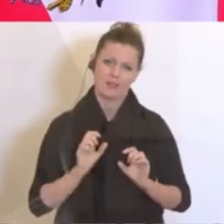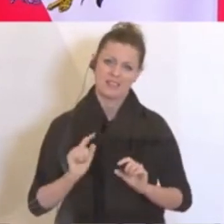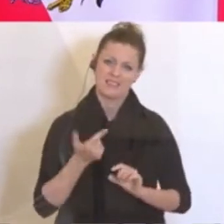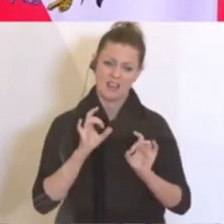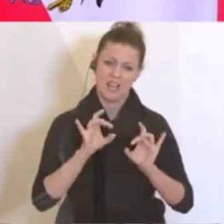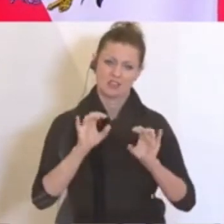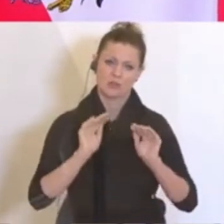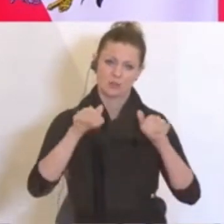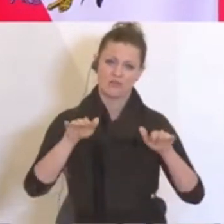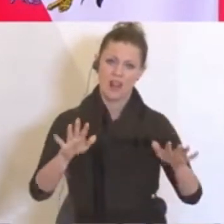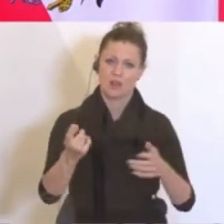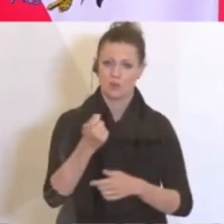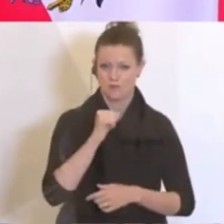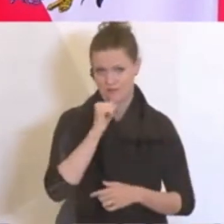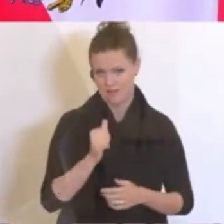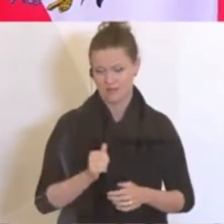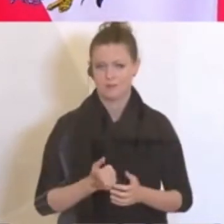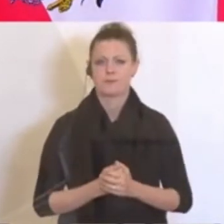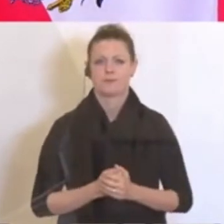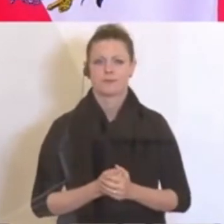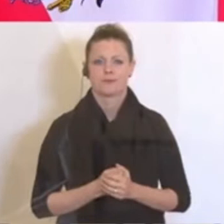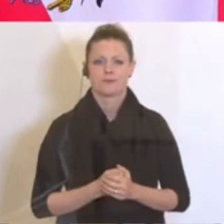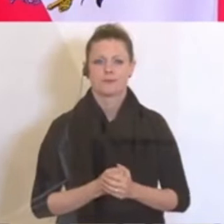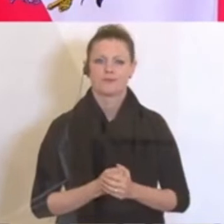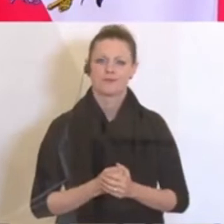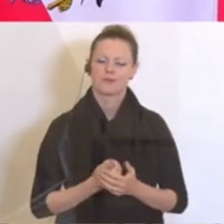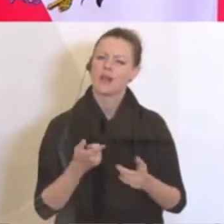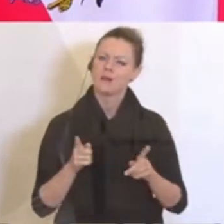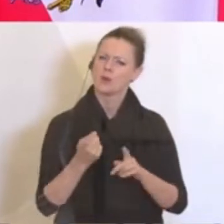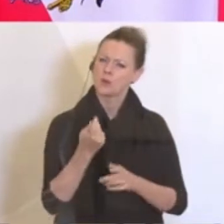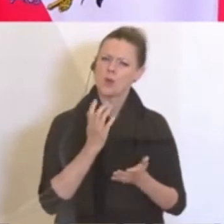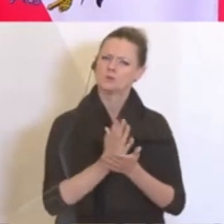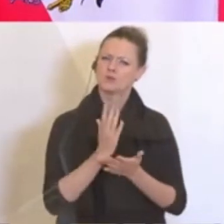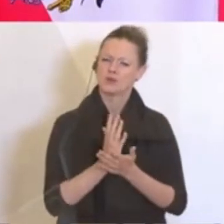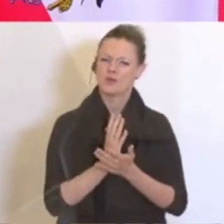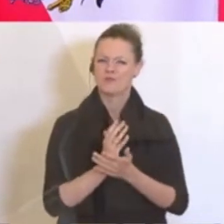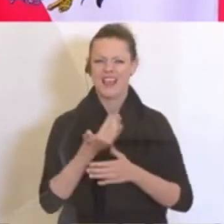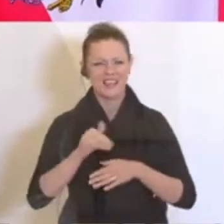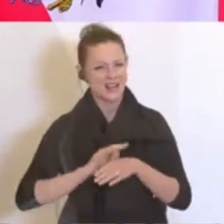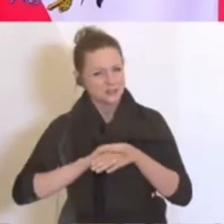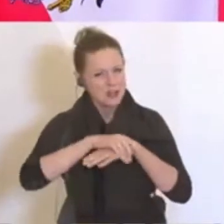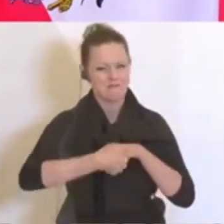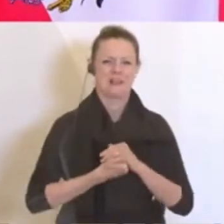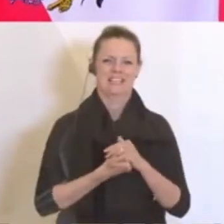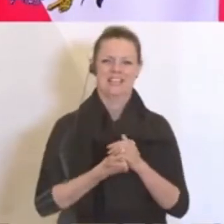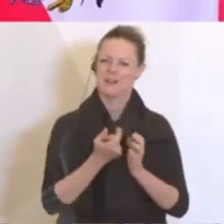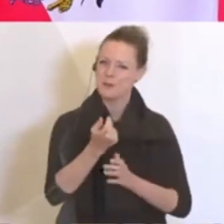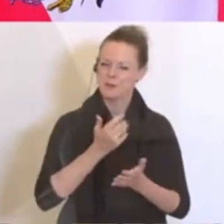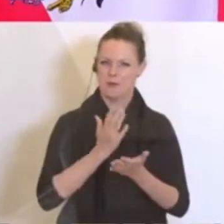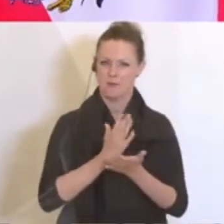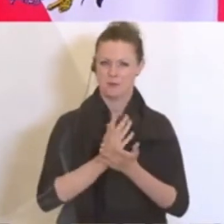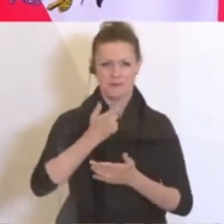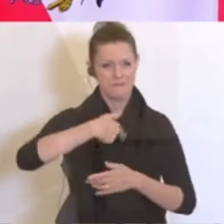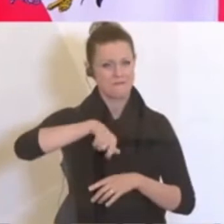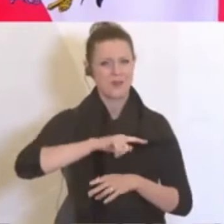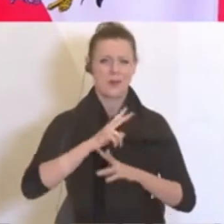Welle kommt. Aber wir kommen sicher einen großen Schritt näher zur Gastlichkeit, die wir ja in Österreich sehr schätzen und dass